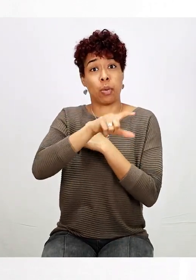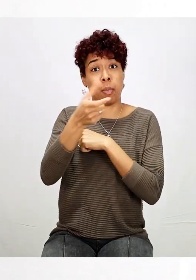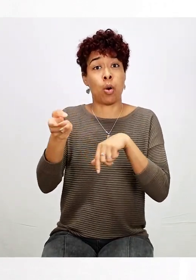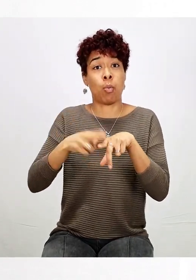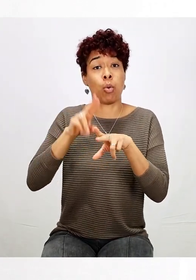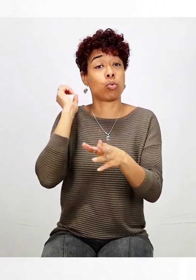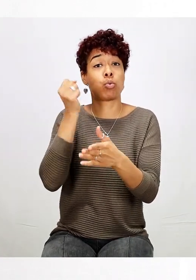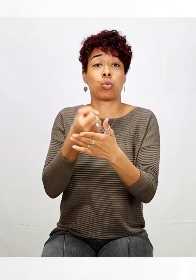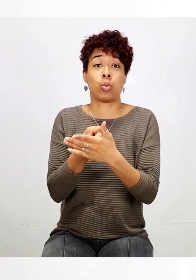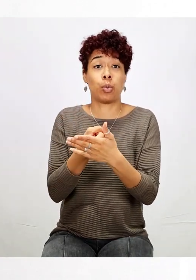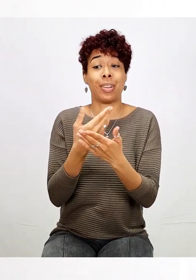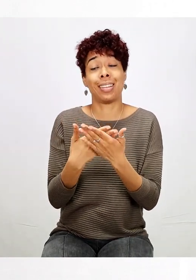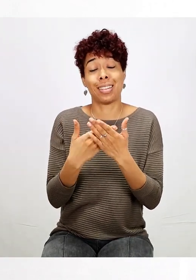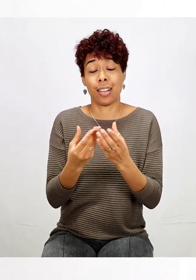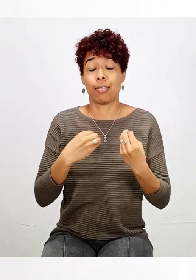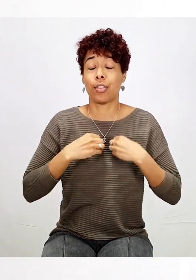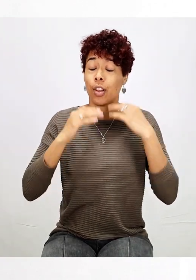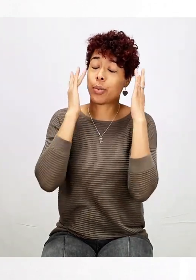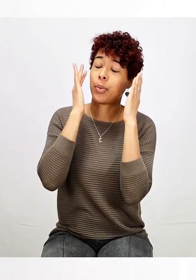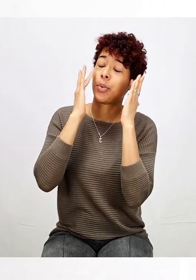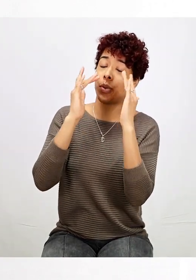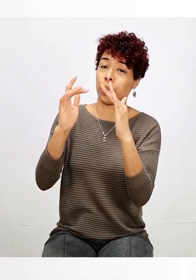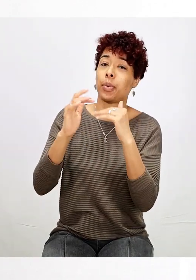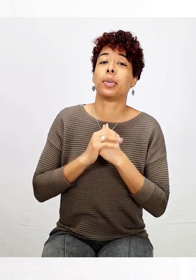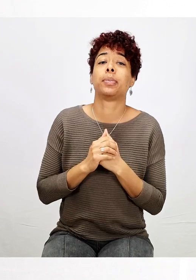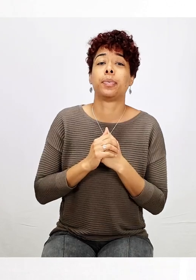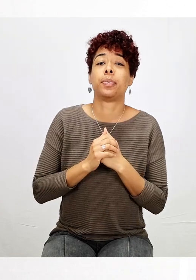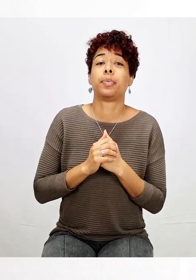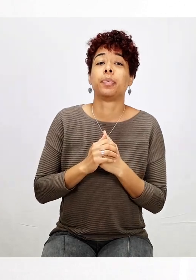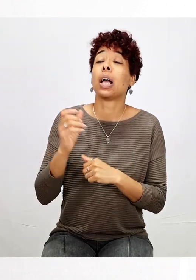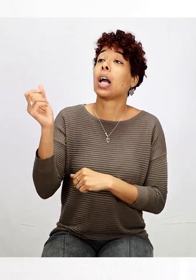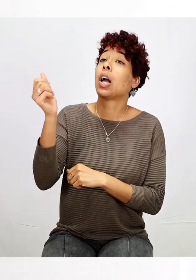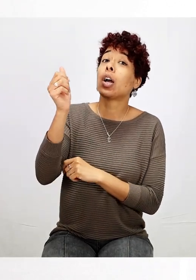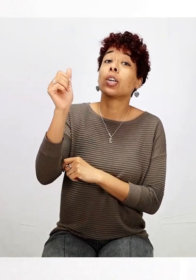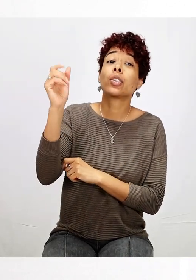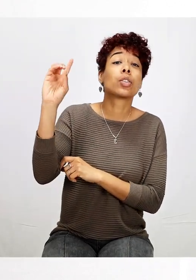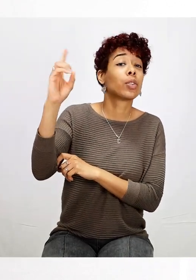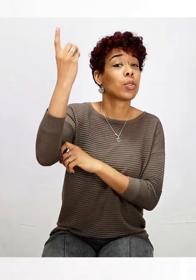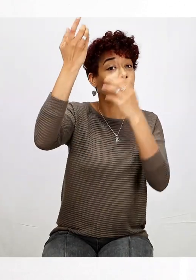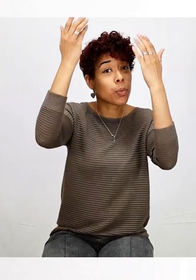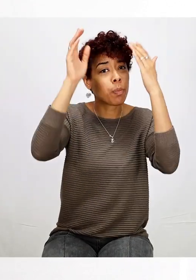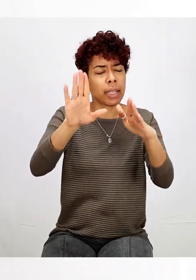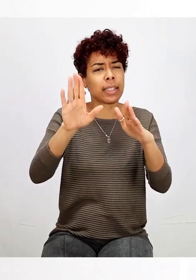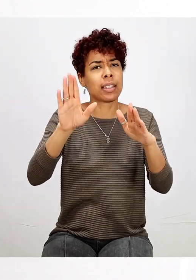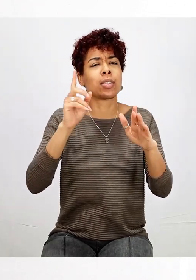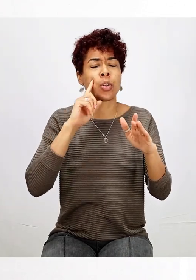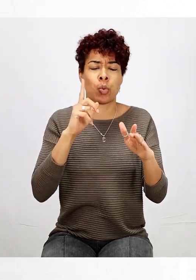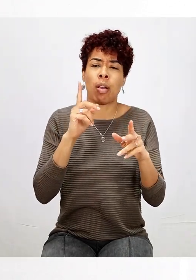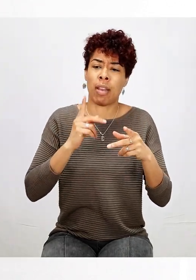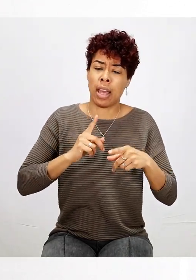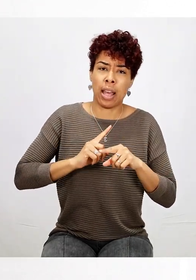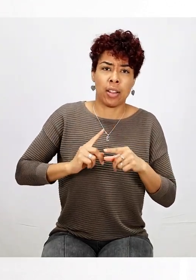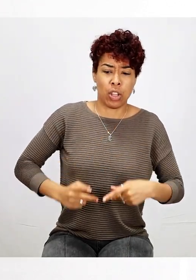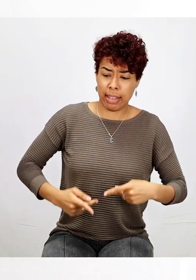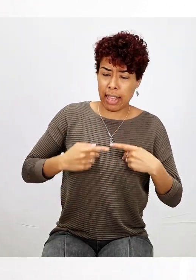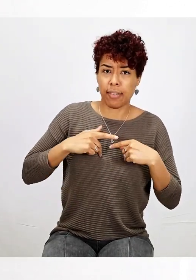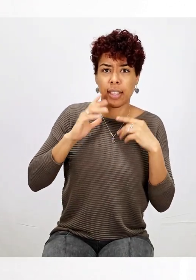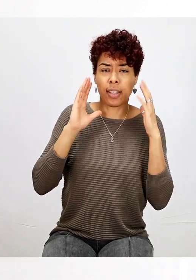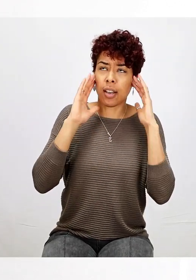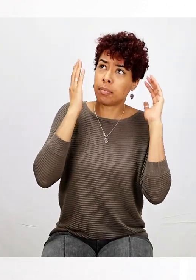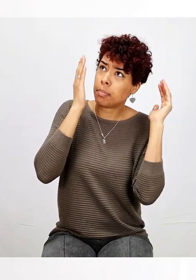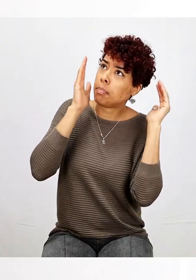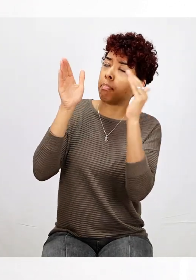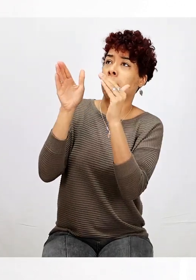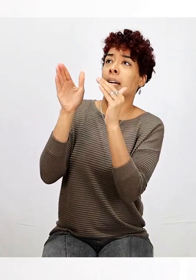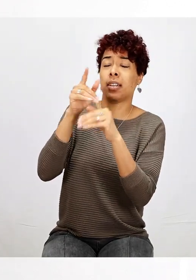Et c'est là notre sujet d'adoration aujourd'hui. Alors que Dieu te bénisse et puis recentre les choses dans ta vie, peut-être t'encourage, mais que tu sois un adorateur